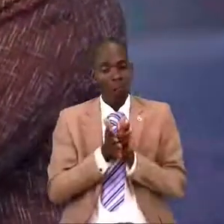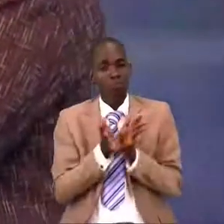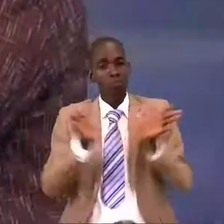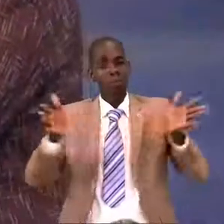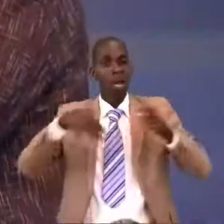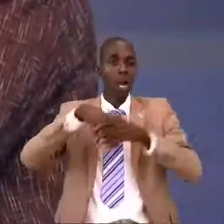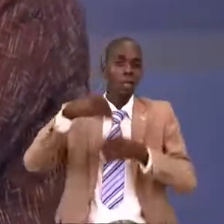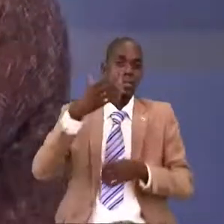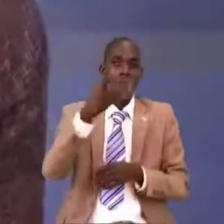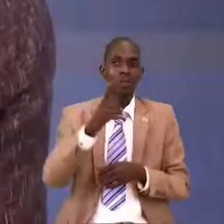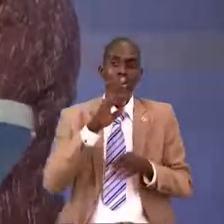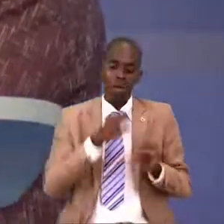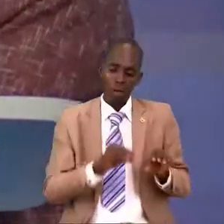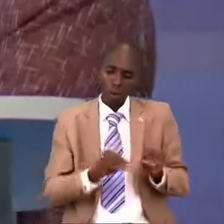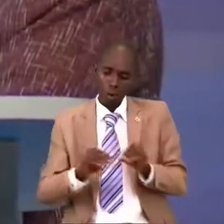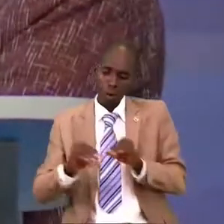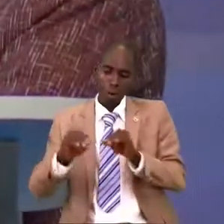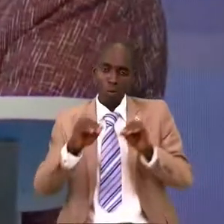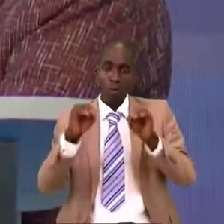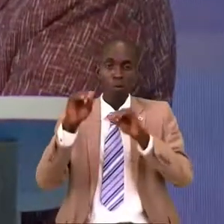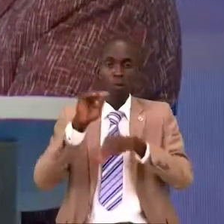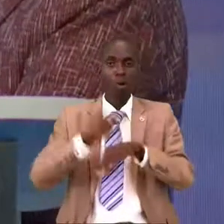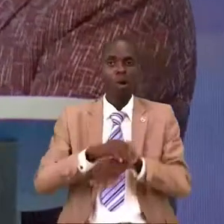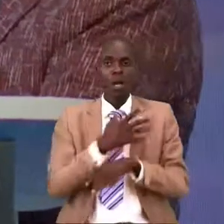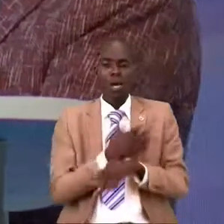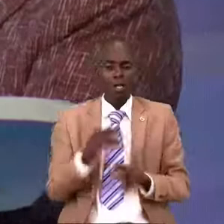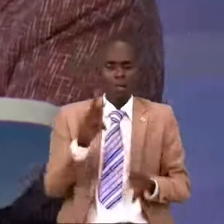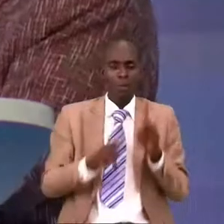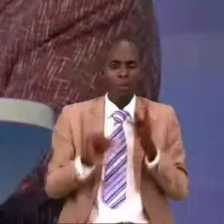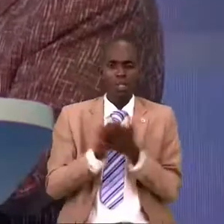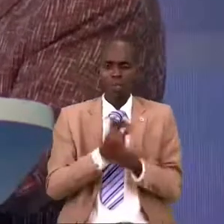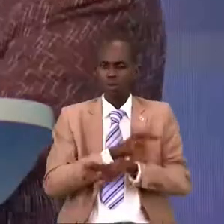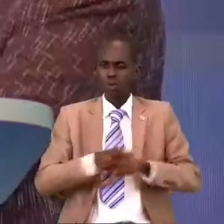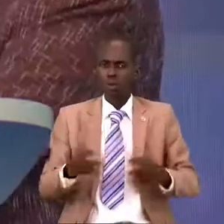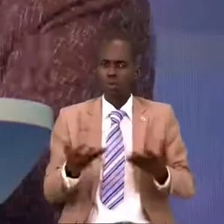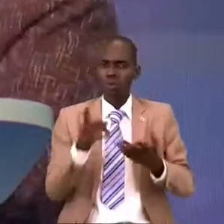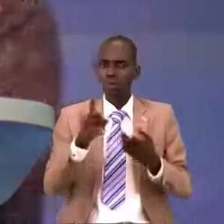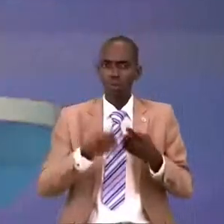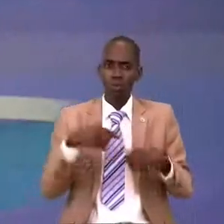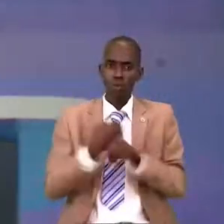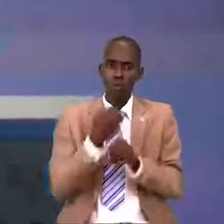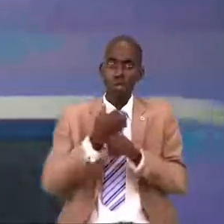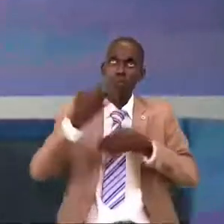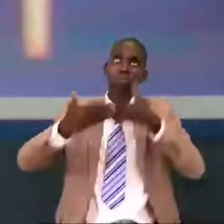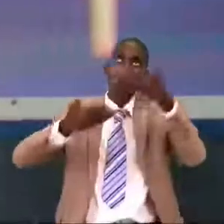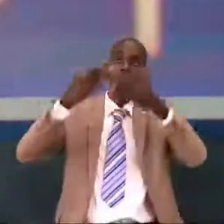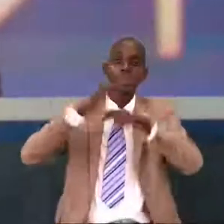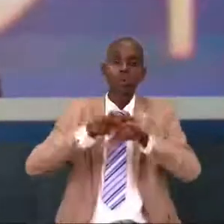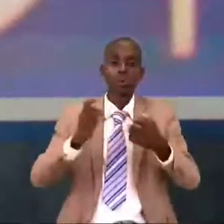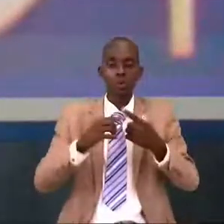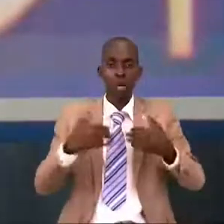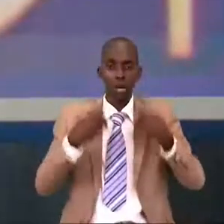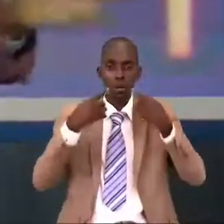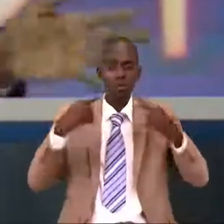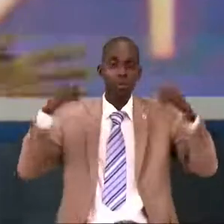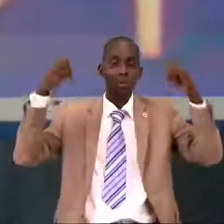n'aiment pas le progrès que tu fais, qui n'aiment pas le succès que tu as, la joie que tu as et la victoire que tu possèdes, le succès que